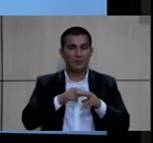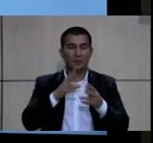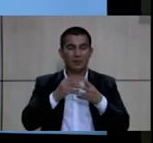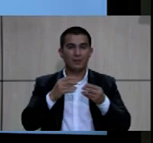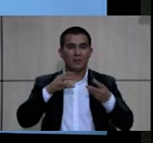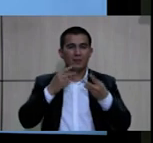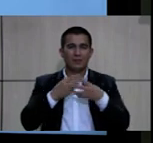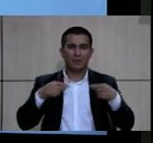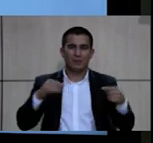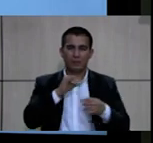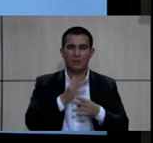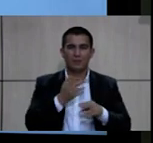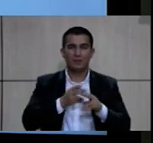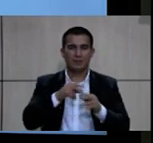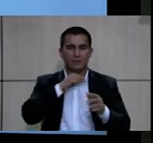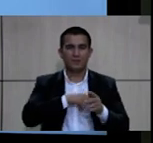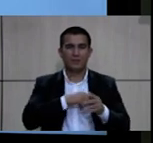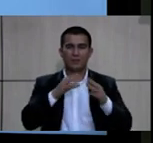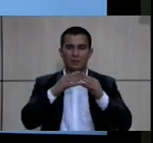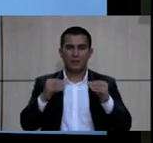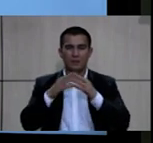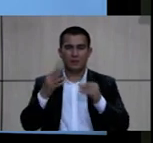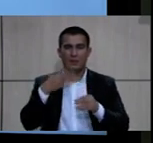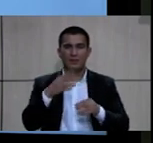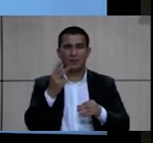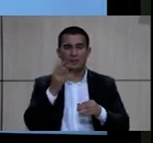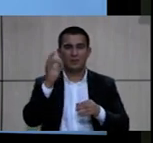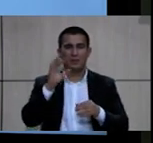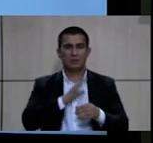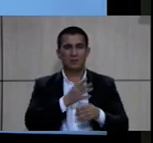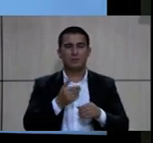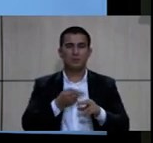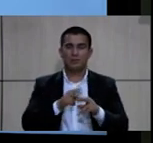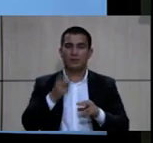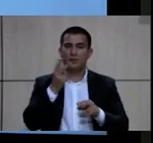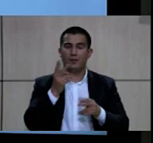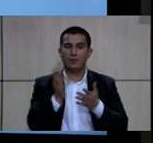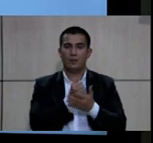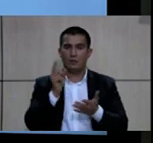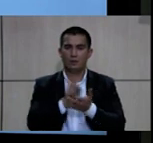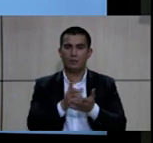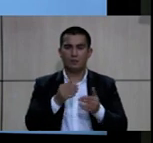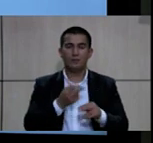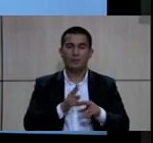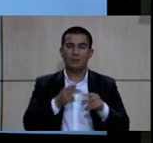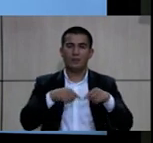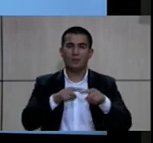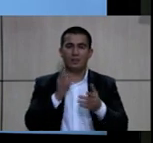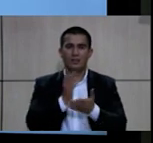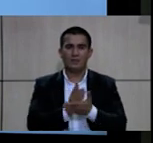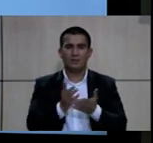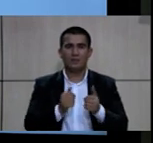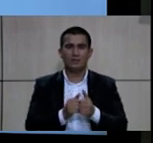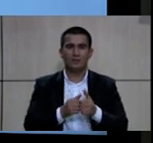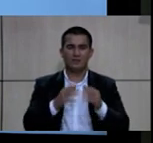tashqi burchagi. Uning ichki burchaklaridan biri 42 gradus ekan. Ikkinchisini topishimiz kerak. Shunday xossa bor edi.